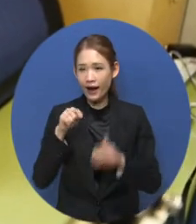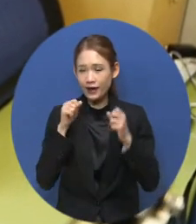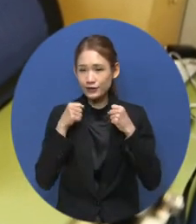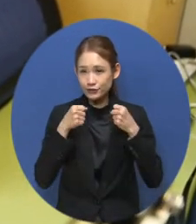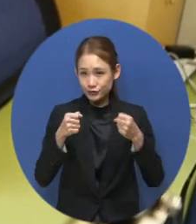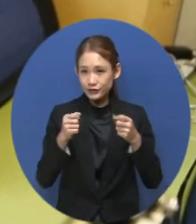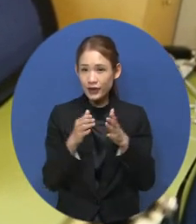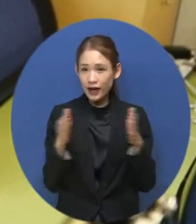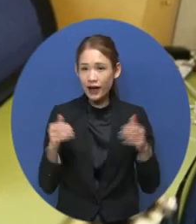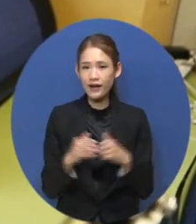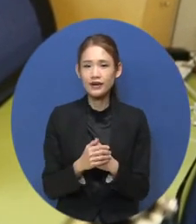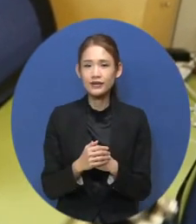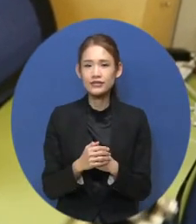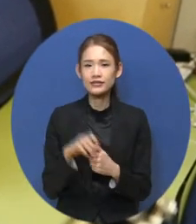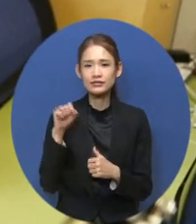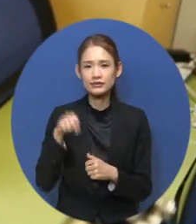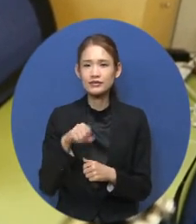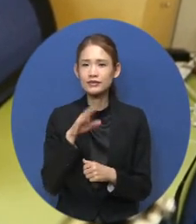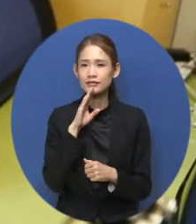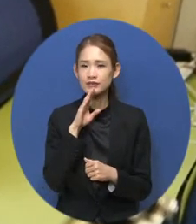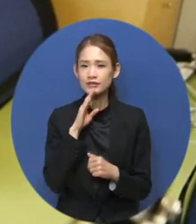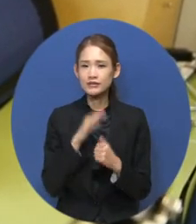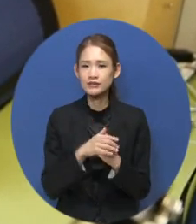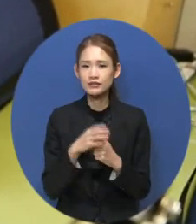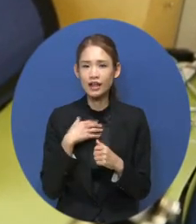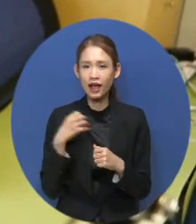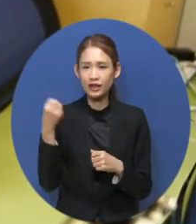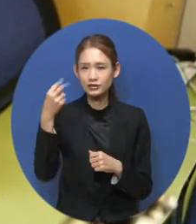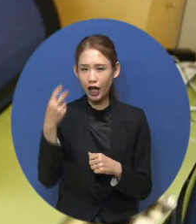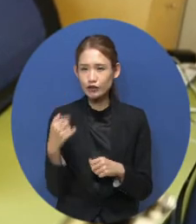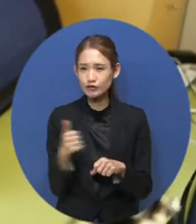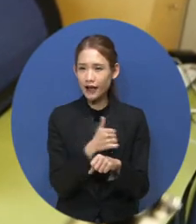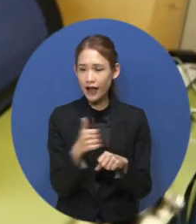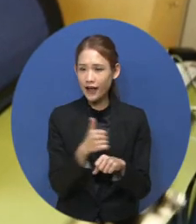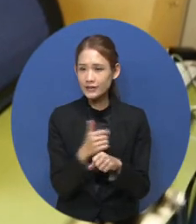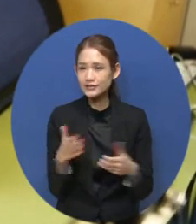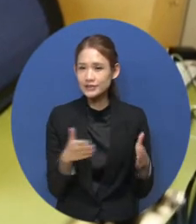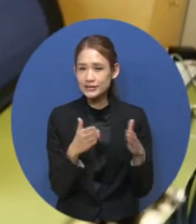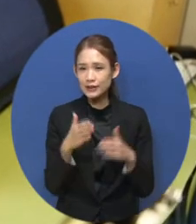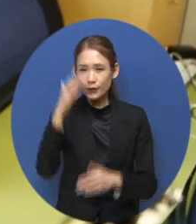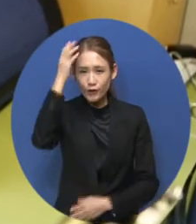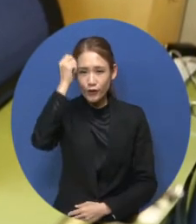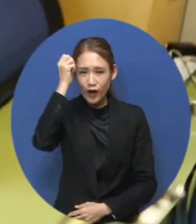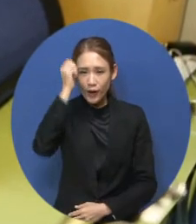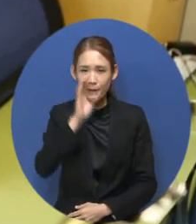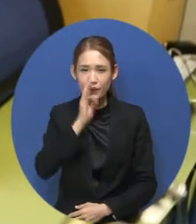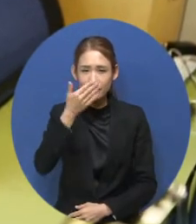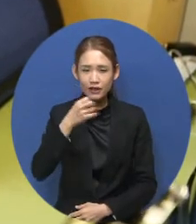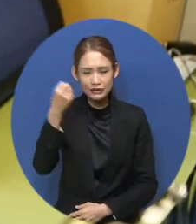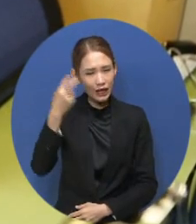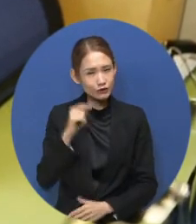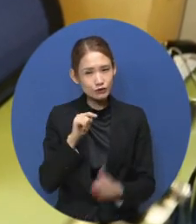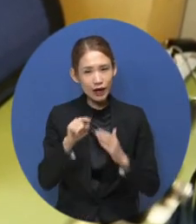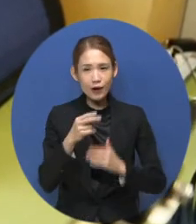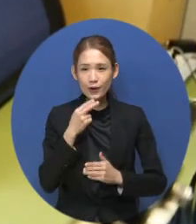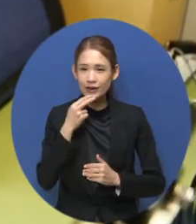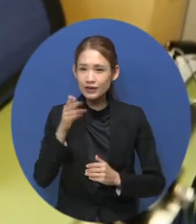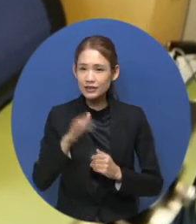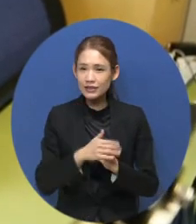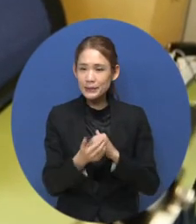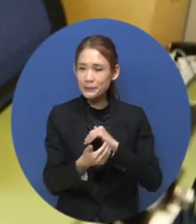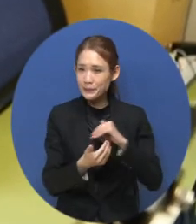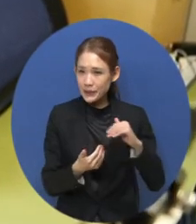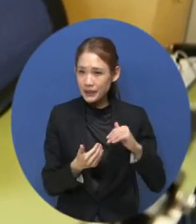아무래도 제가 자주 다니는 길이면 외울 텐데 자주 가는 길이 아니다 보니까 미리 노선을